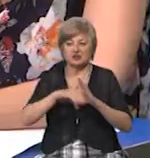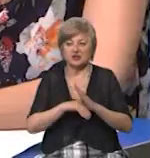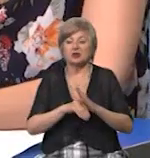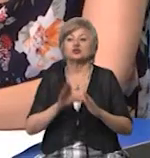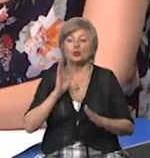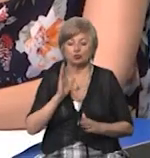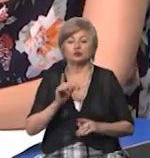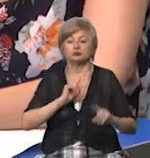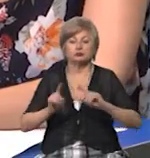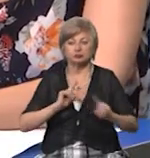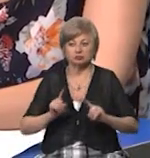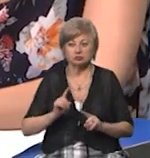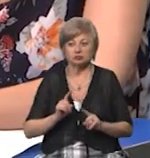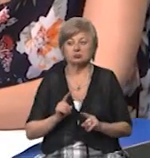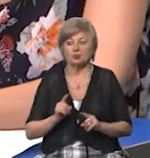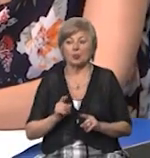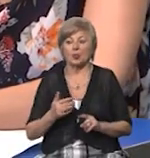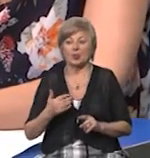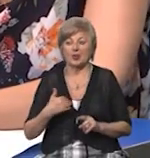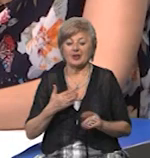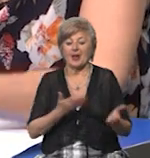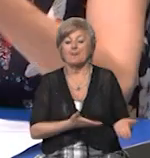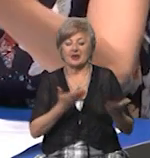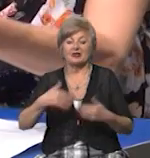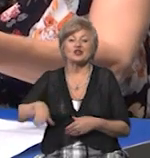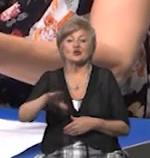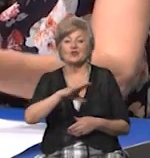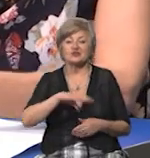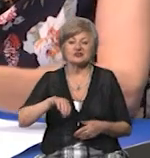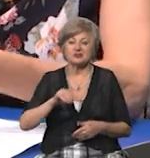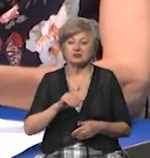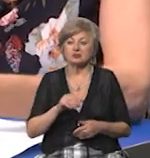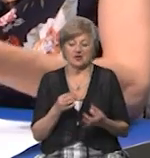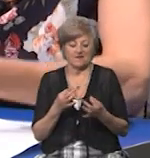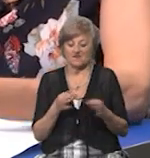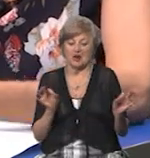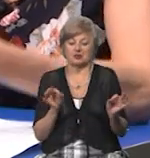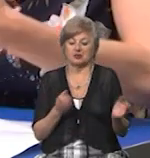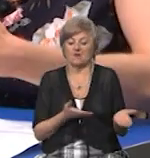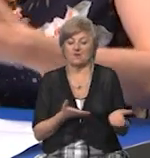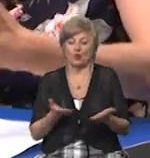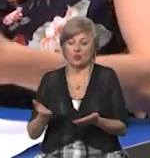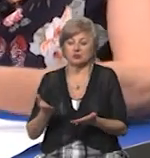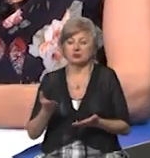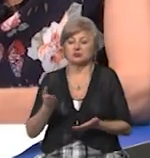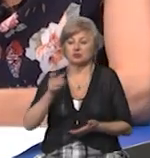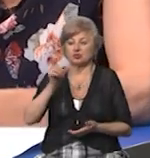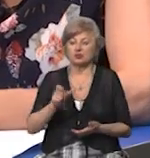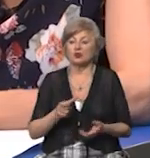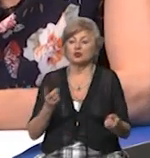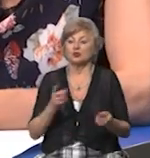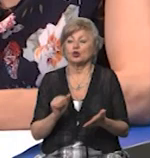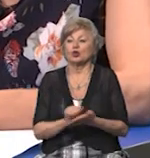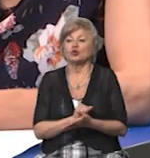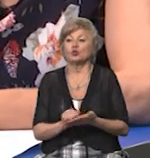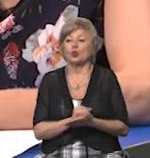велоінфраструктури. Я всіх щиро запрошую. Це вхід вільний. Вхід вільний, будь-яка особа, тільки потрібно